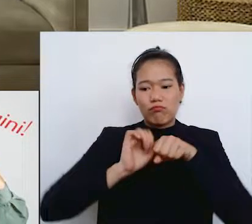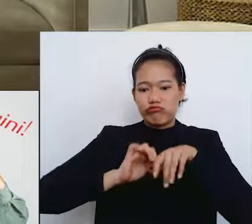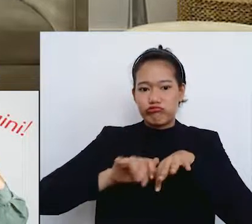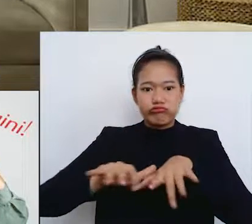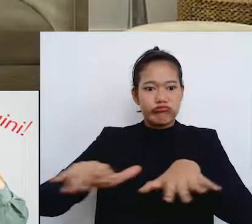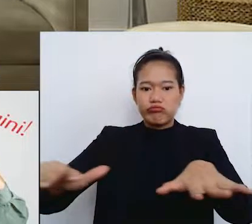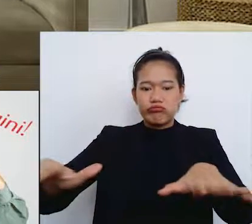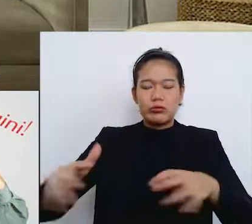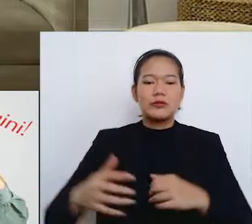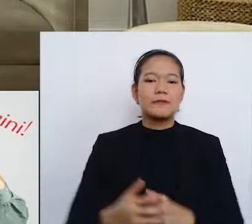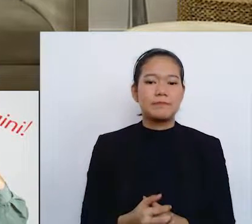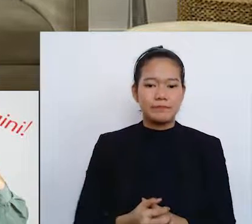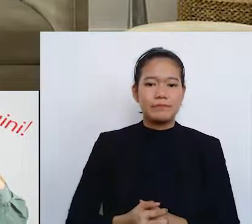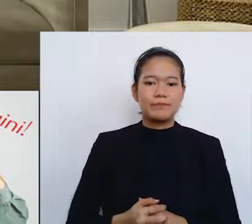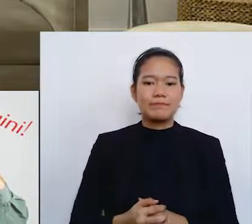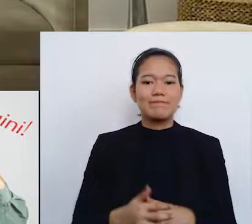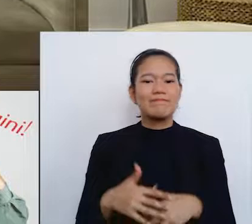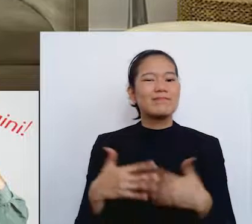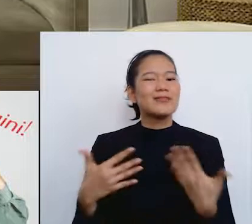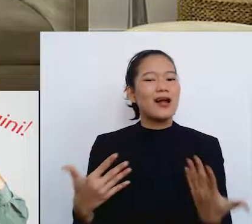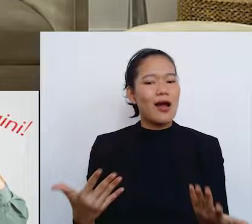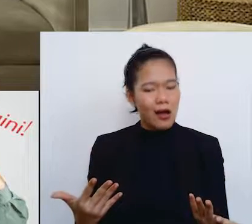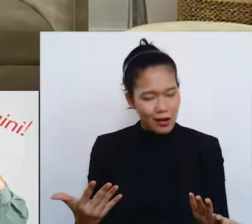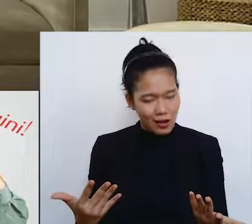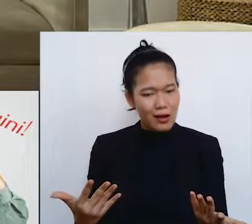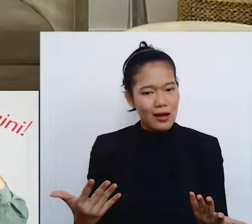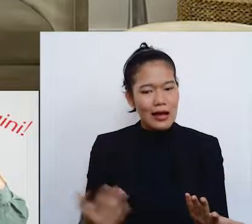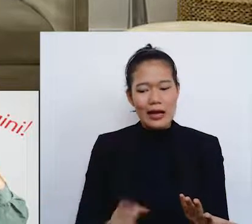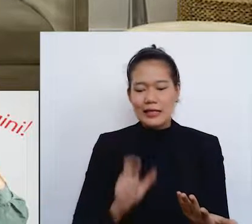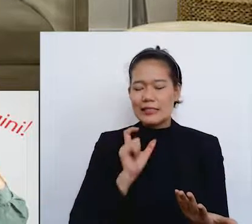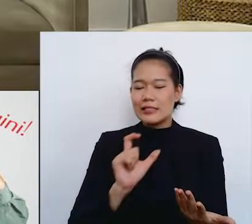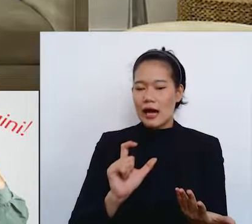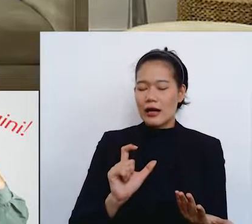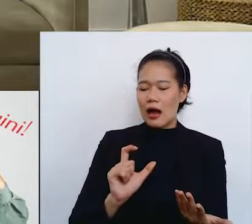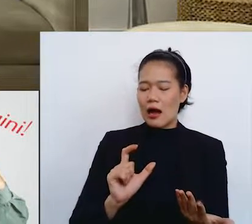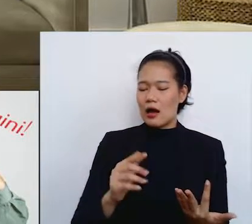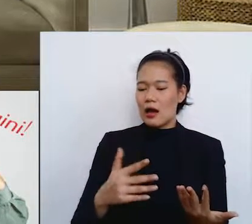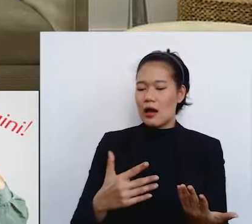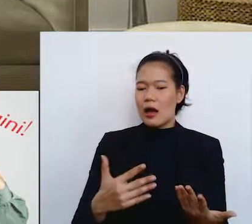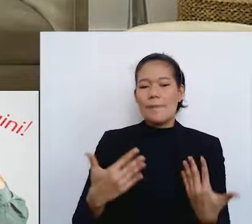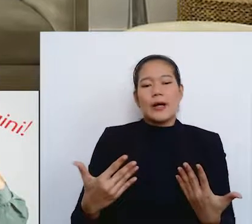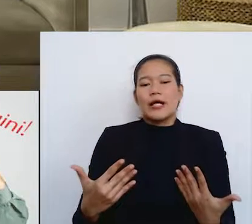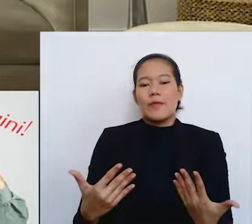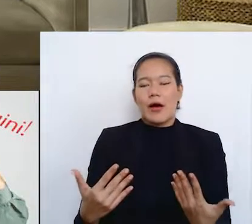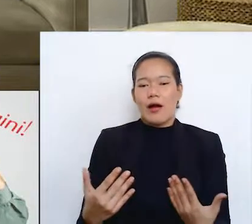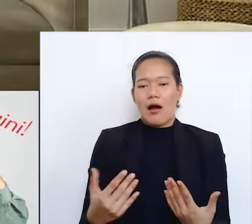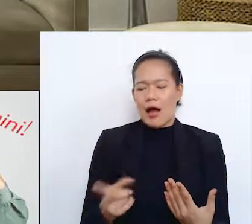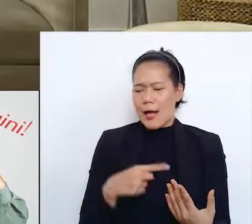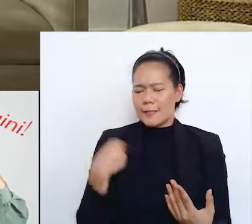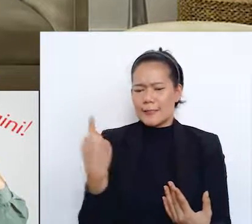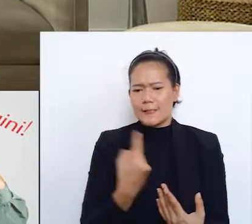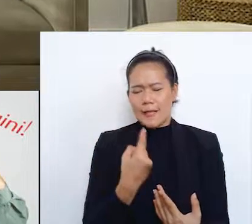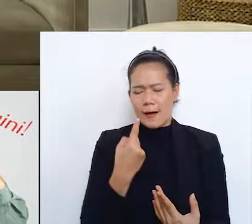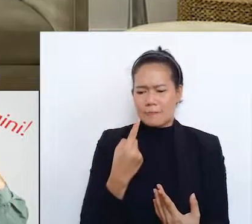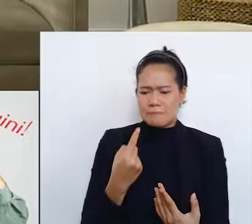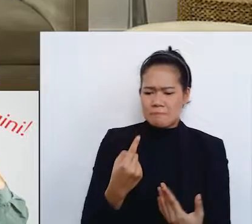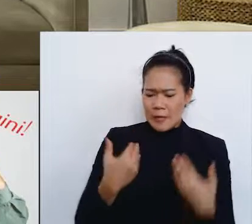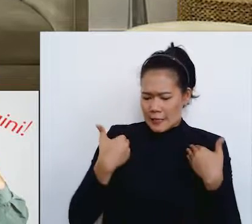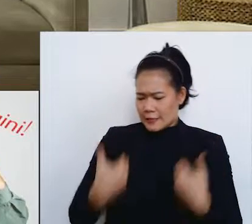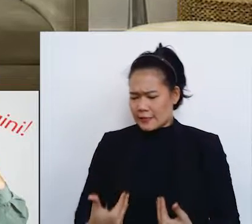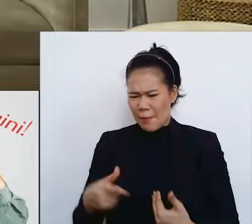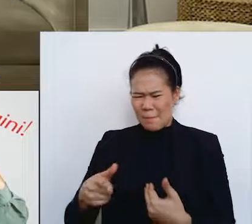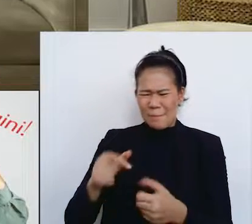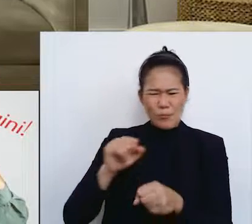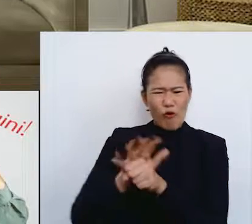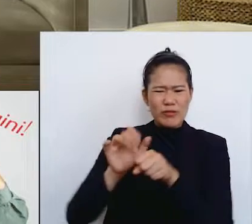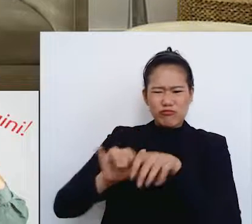pandemi COVID-19. Bagaimanakah caranya kita memandang dan